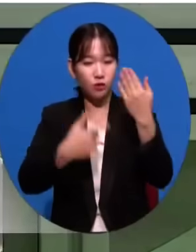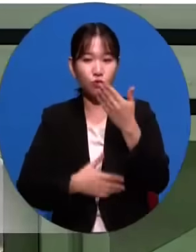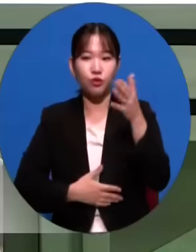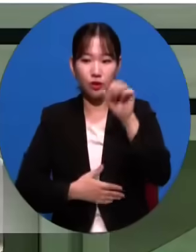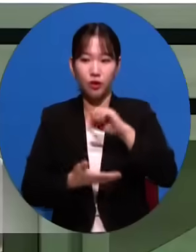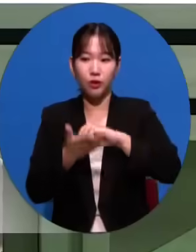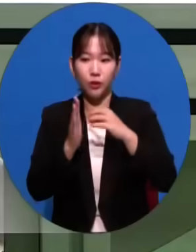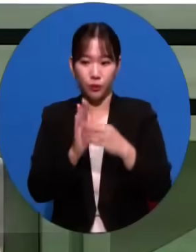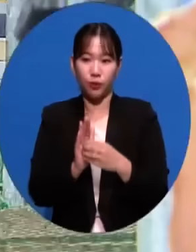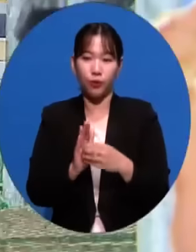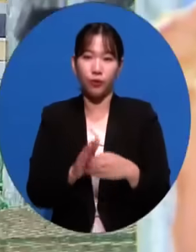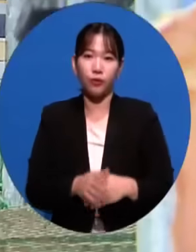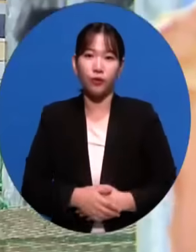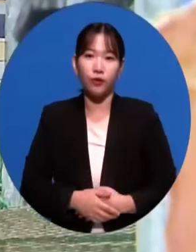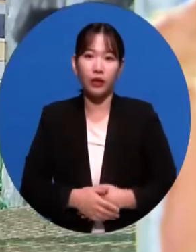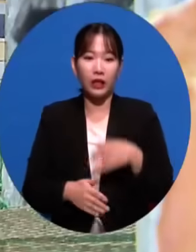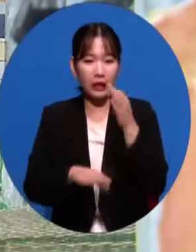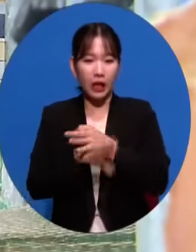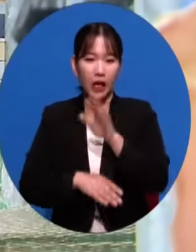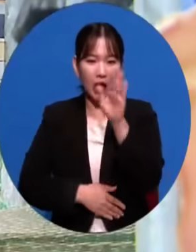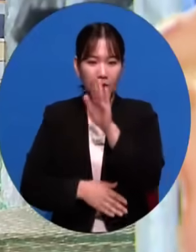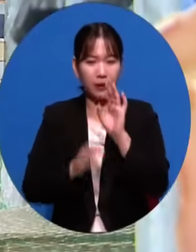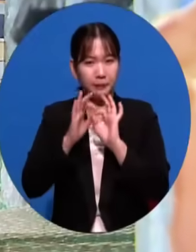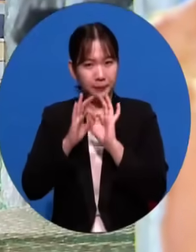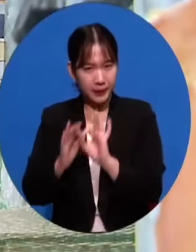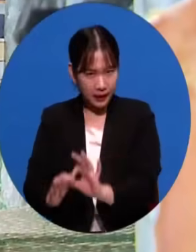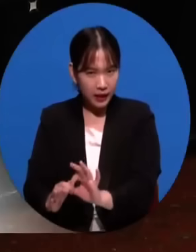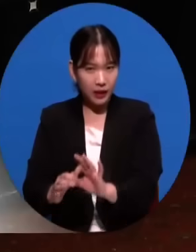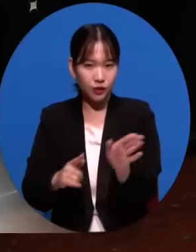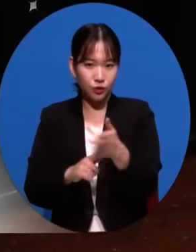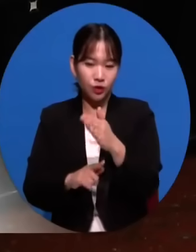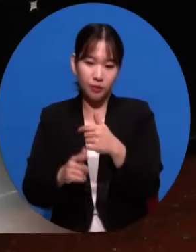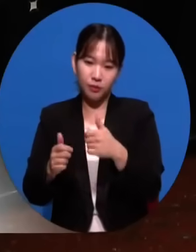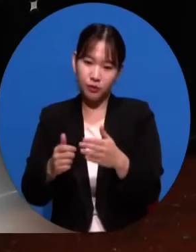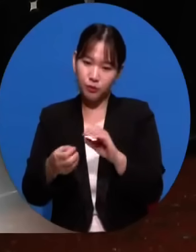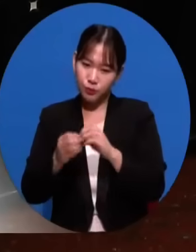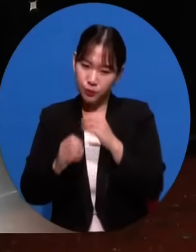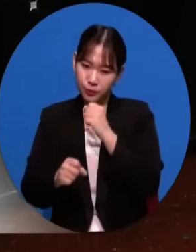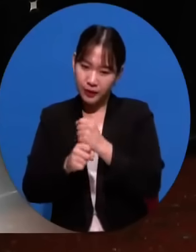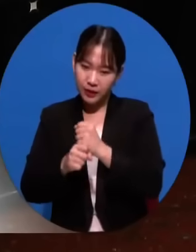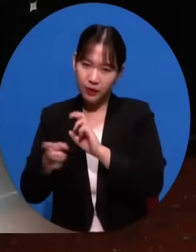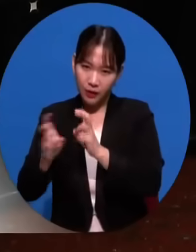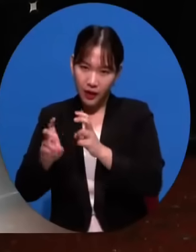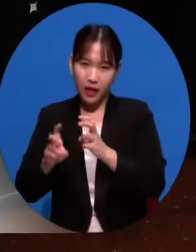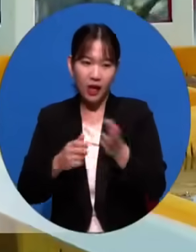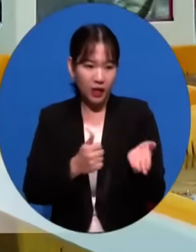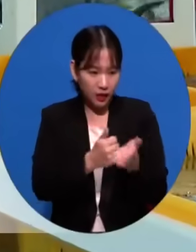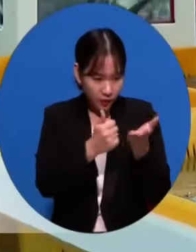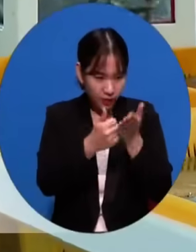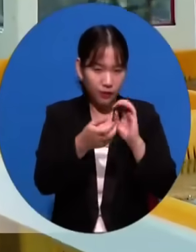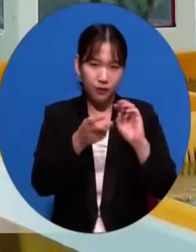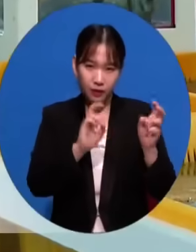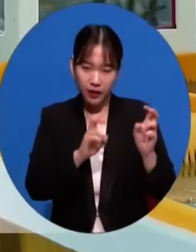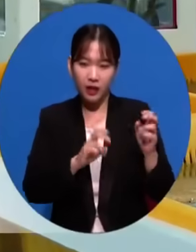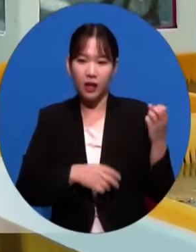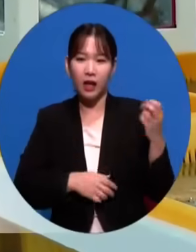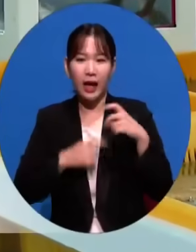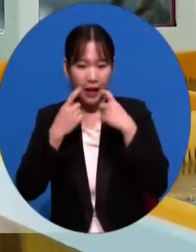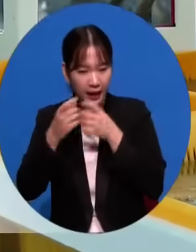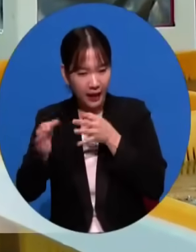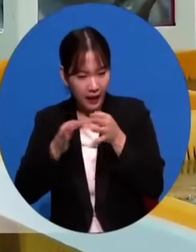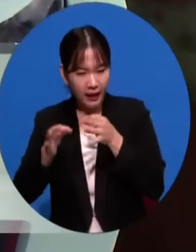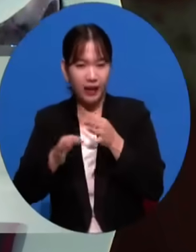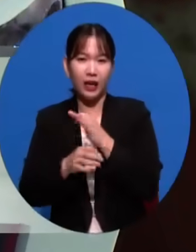9천억 원대에 이릅니다. 소비 위축이 이어질 경우 수산물 생산업계의 피해는 물론 가공업계, 음식점 등